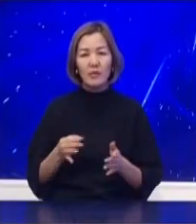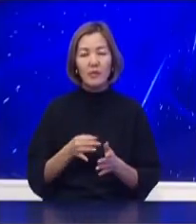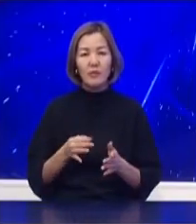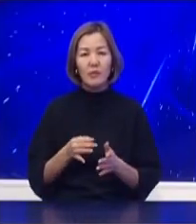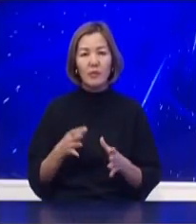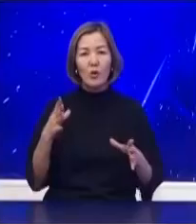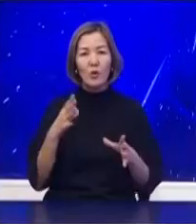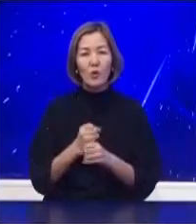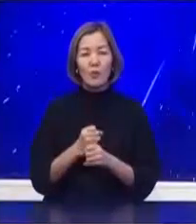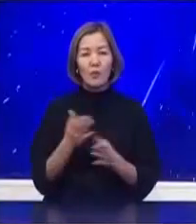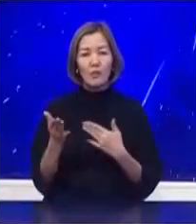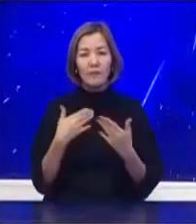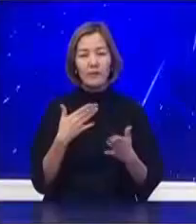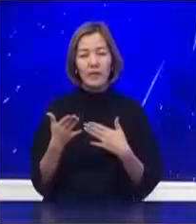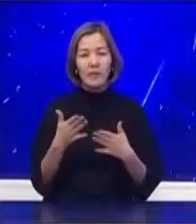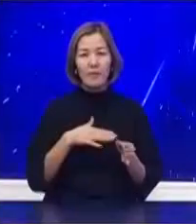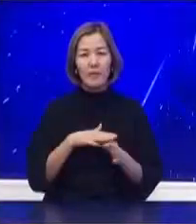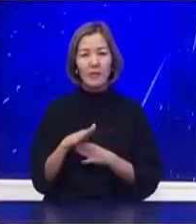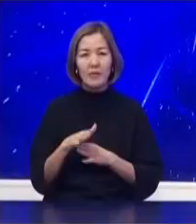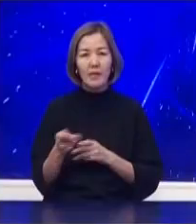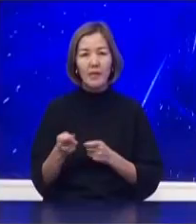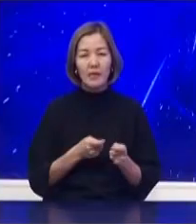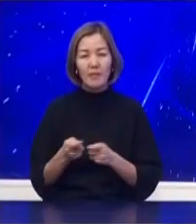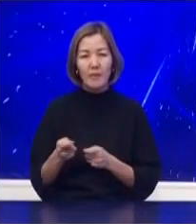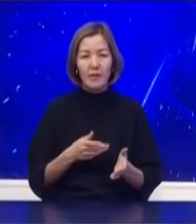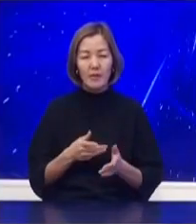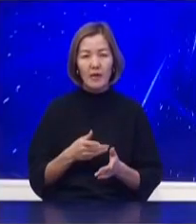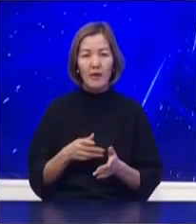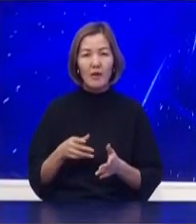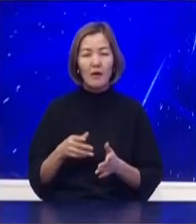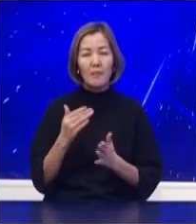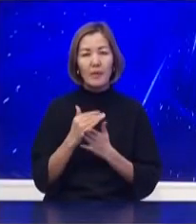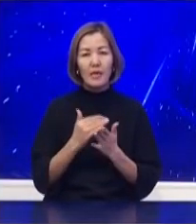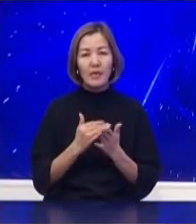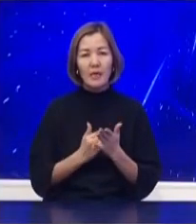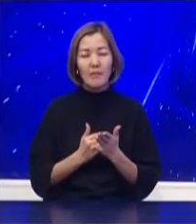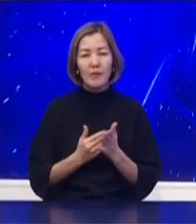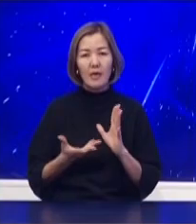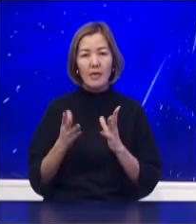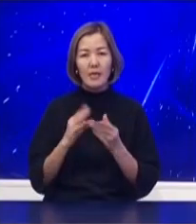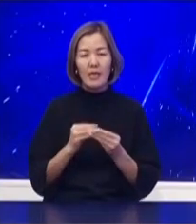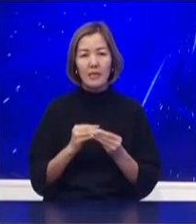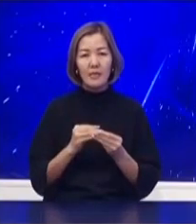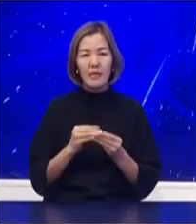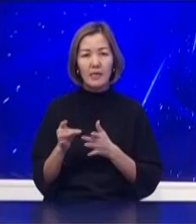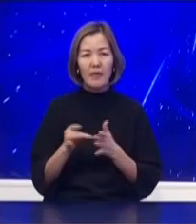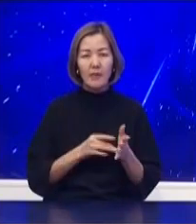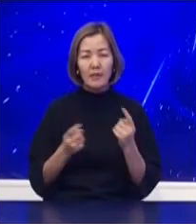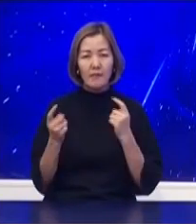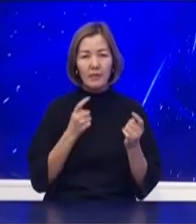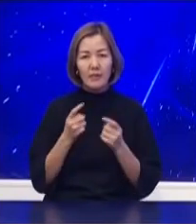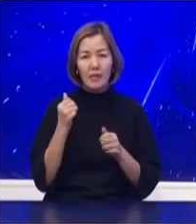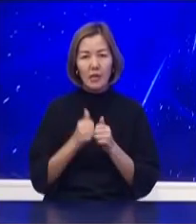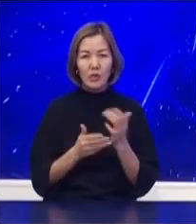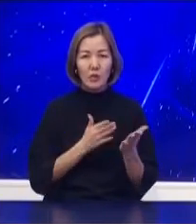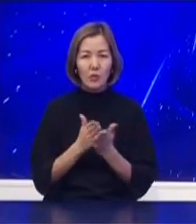упрощение взаимодействие структурных подразделений акимата в рамках программы собирается и анализируются оперативные данные как отрасли а главным